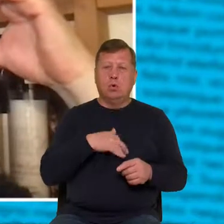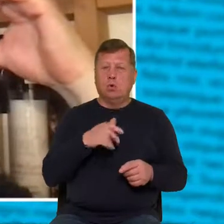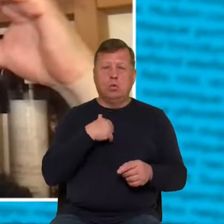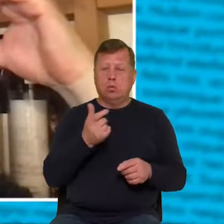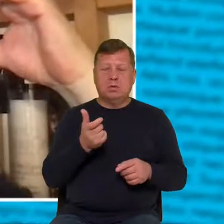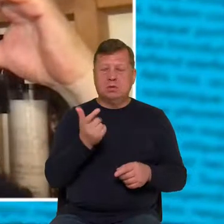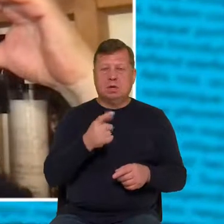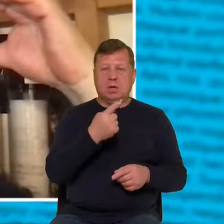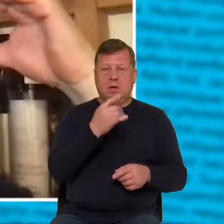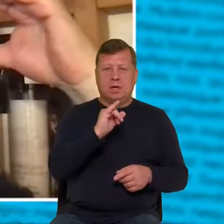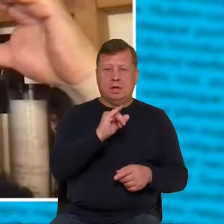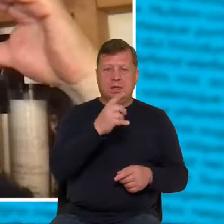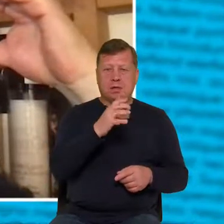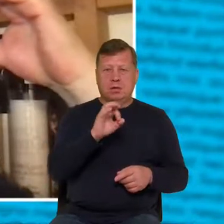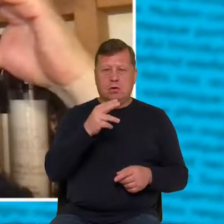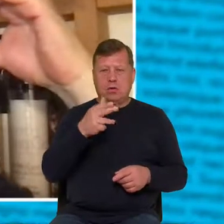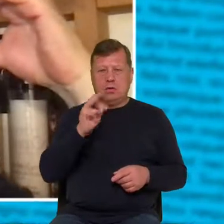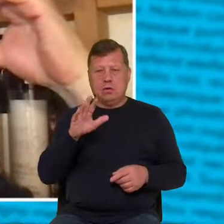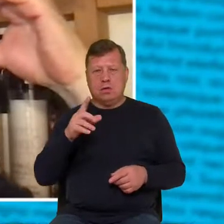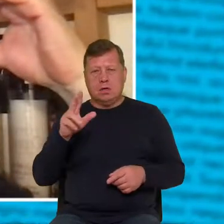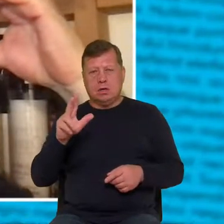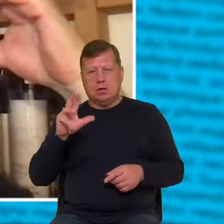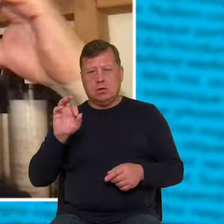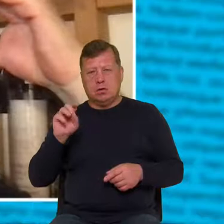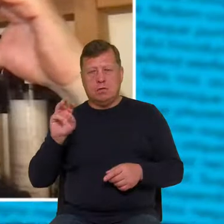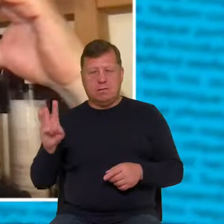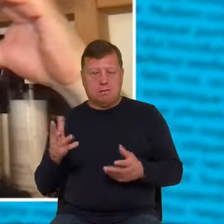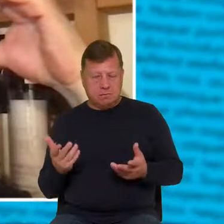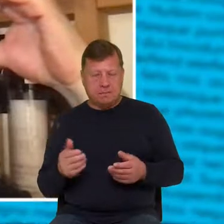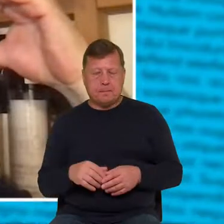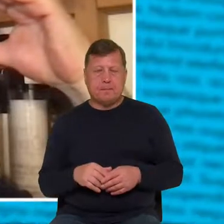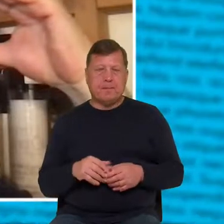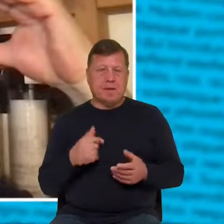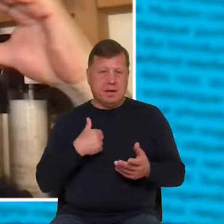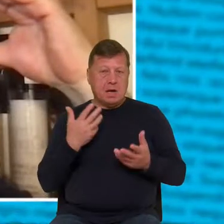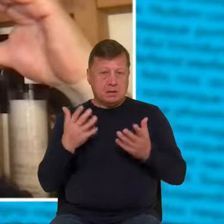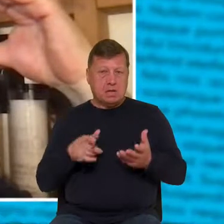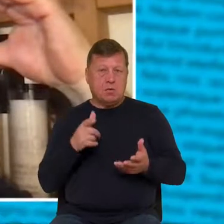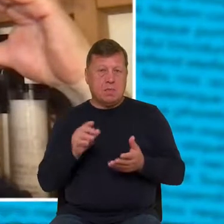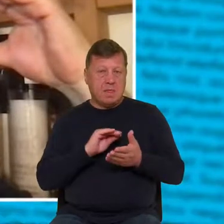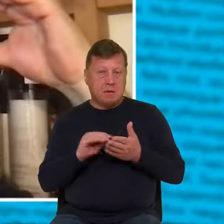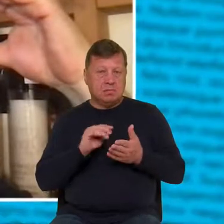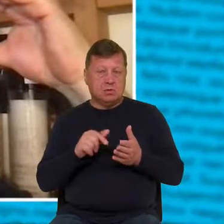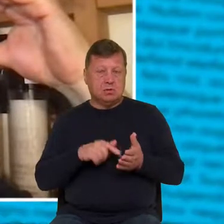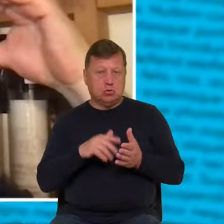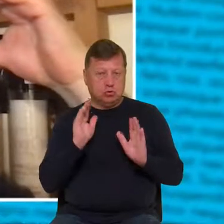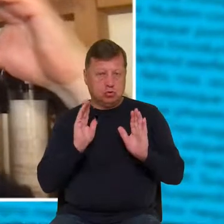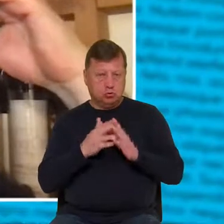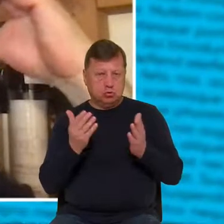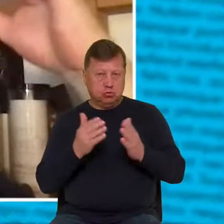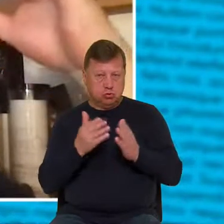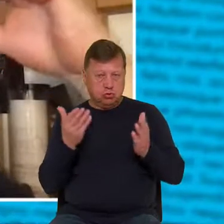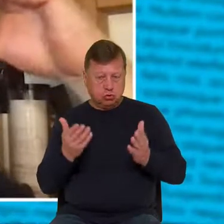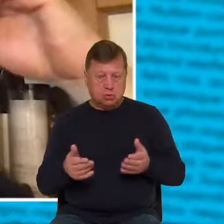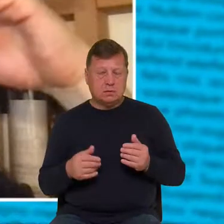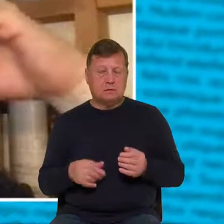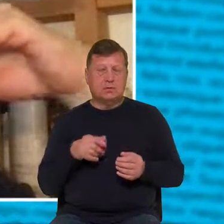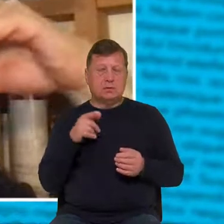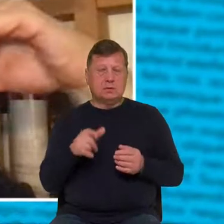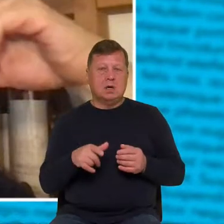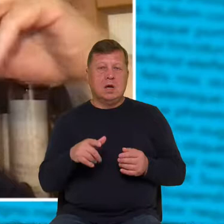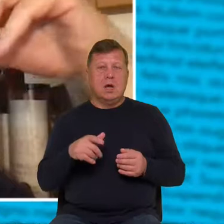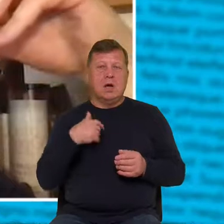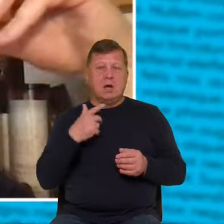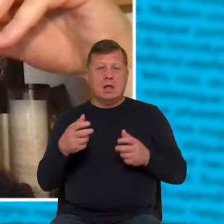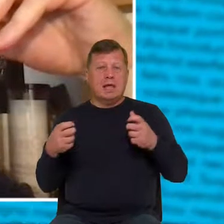dostrzeganie tej konfuzji było czymś bardzo ważnym. Chciałem również napisać książkę, która niejako imituje strukturę